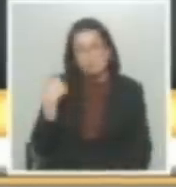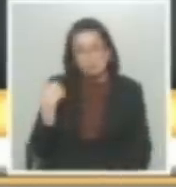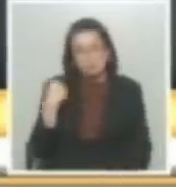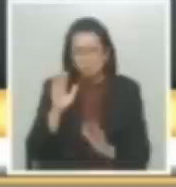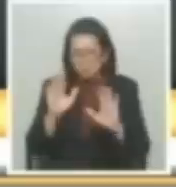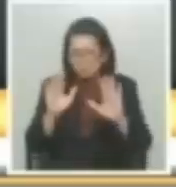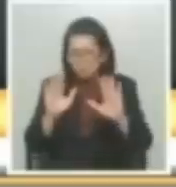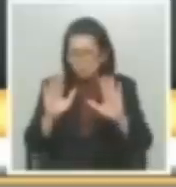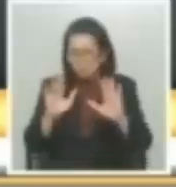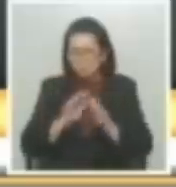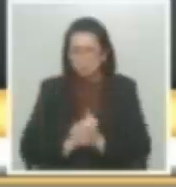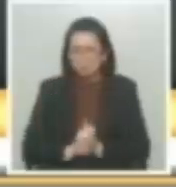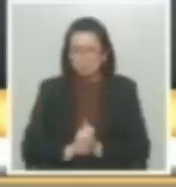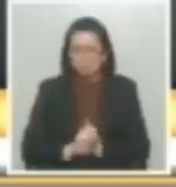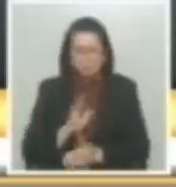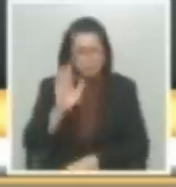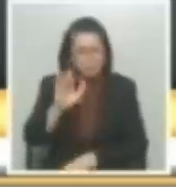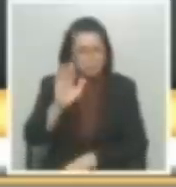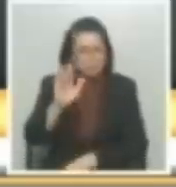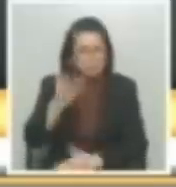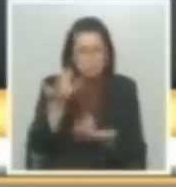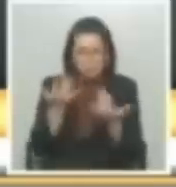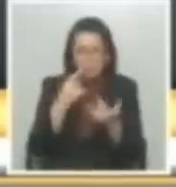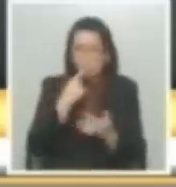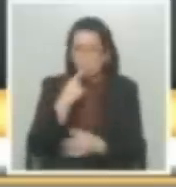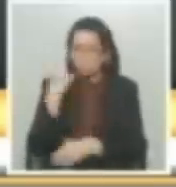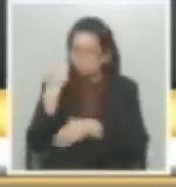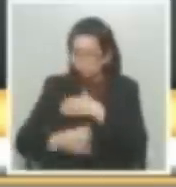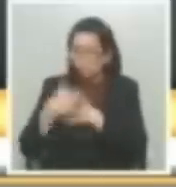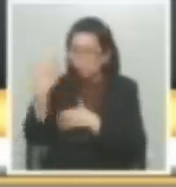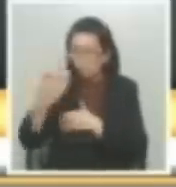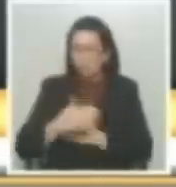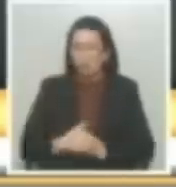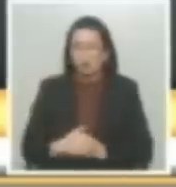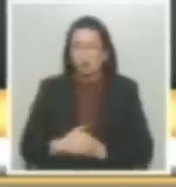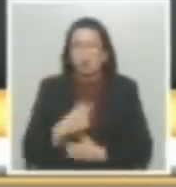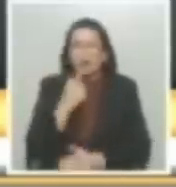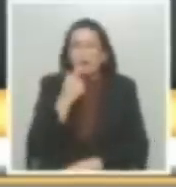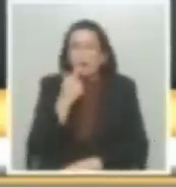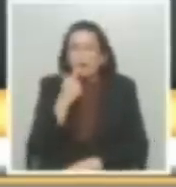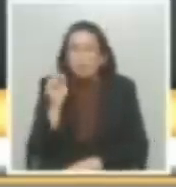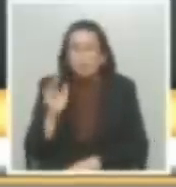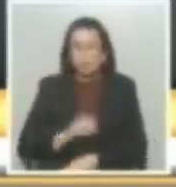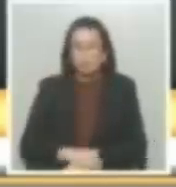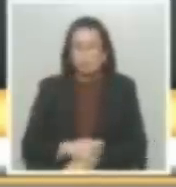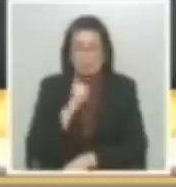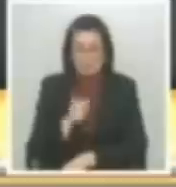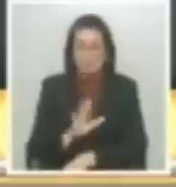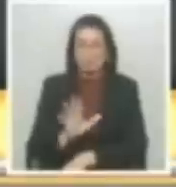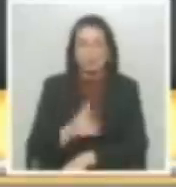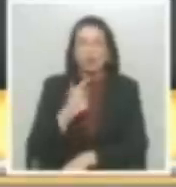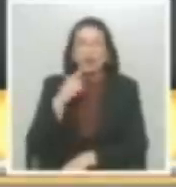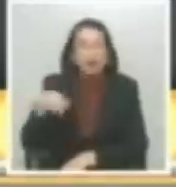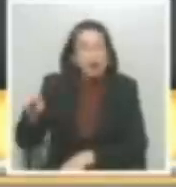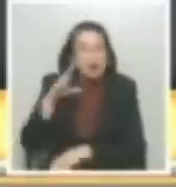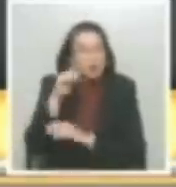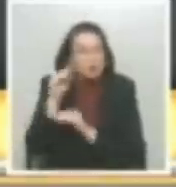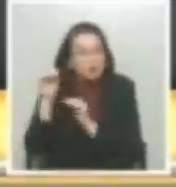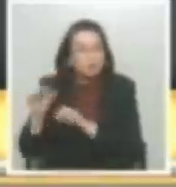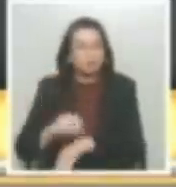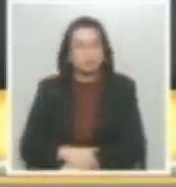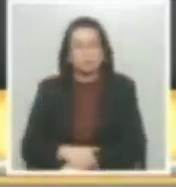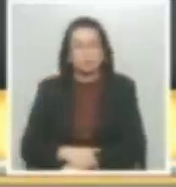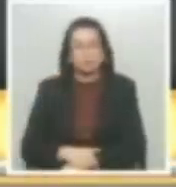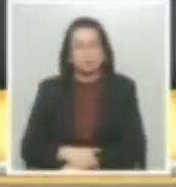พึ่งสิครับท่านวีรกรอย่าพึ่งให้ฟังผมพูดให้จบก่อนครับอันนี้เขาลือ ท่านประธาน แต่ท่านประธานที่เคารพ